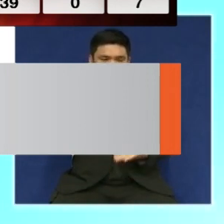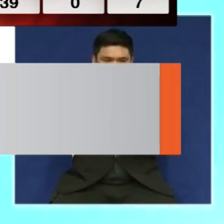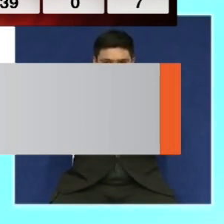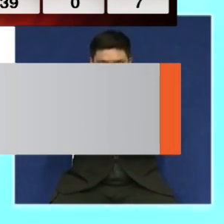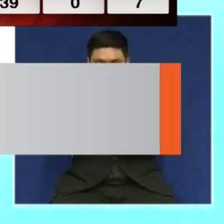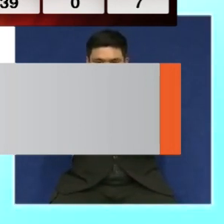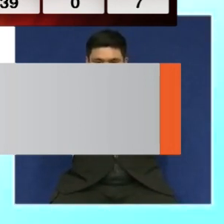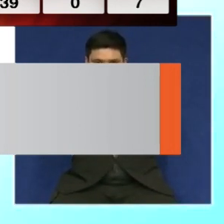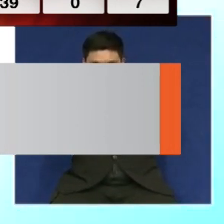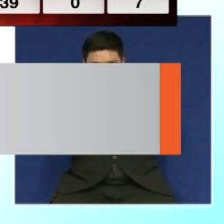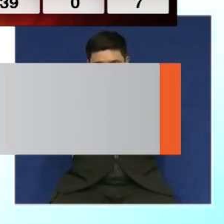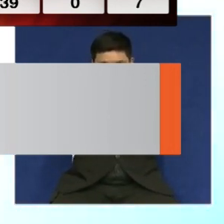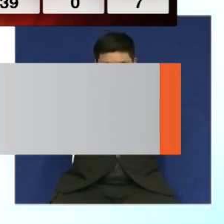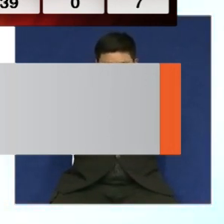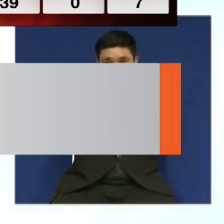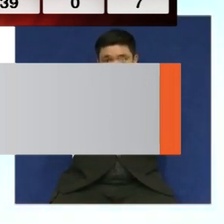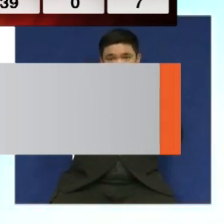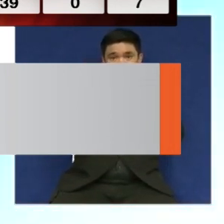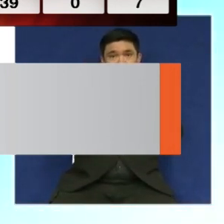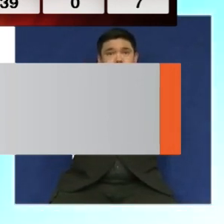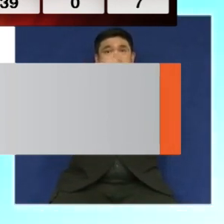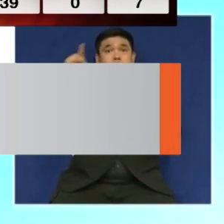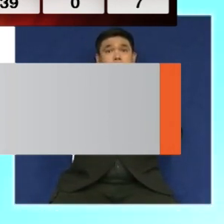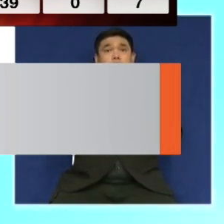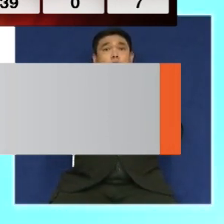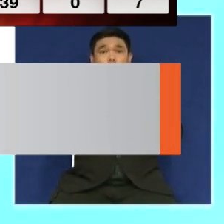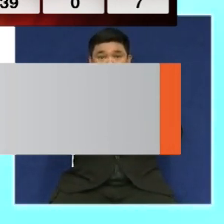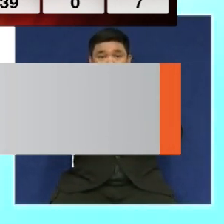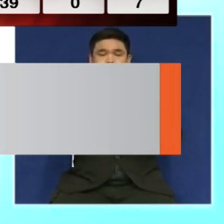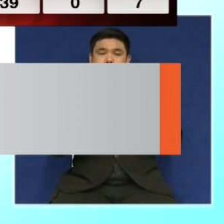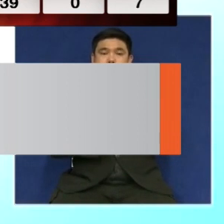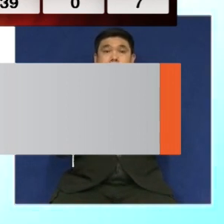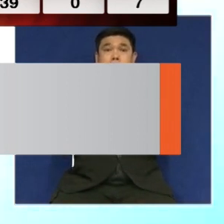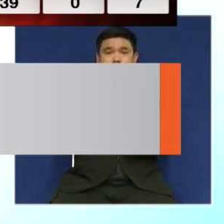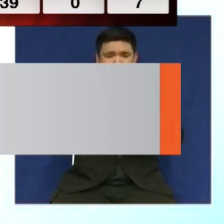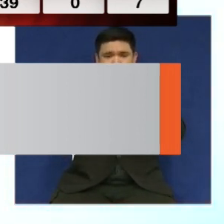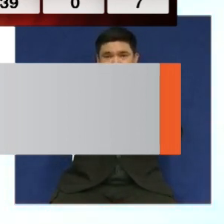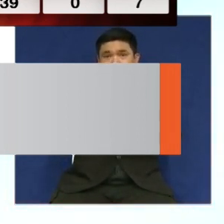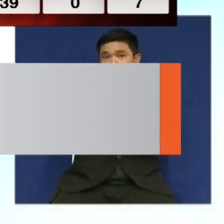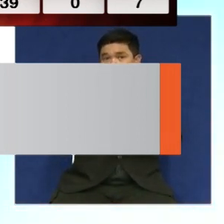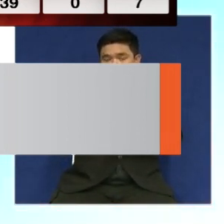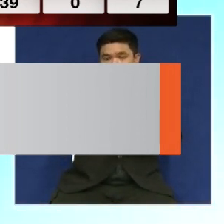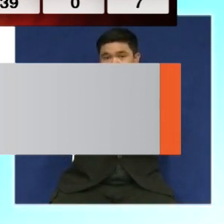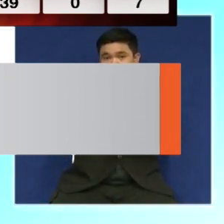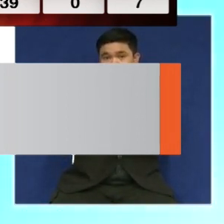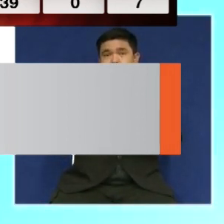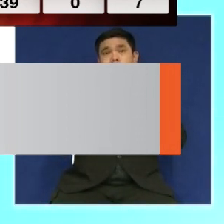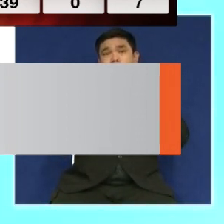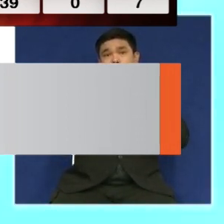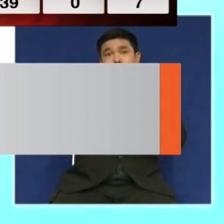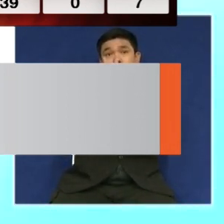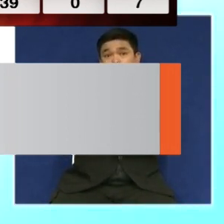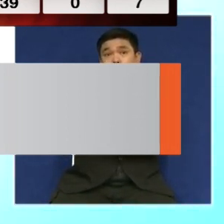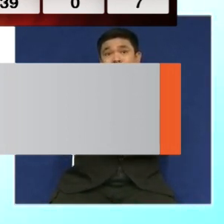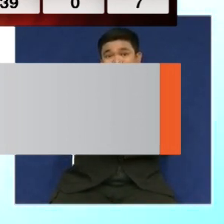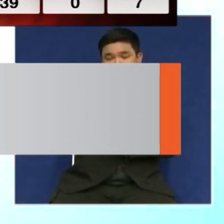ดของปัญหาว่ามีการเริ่มต้นระบาดในจุดแรกซึ่งมีการติดเชื้อสูงสุดนะ